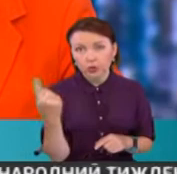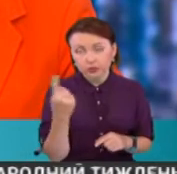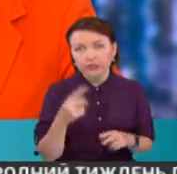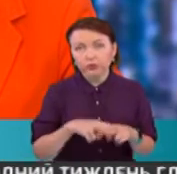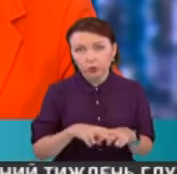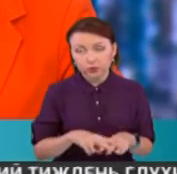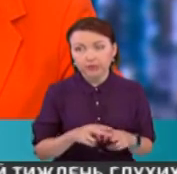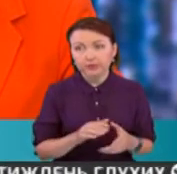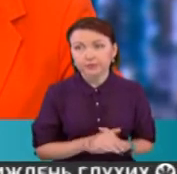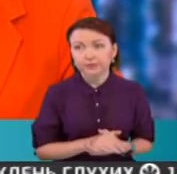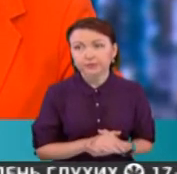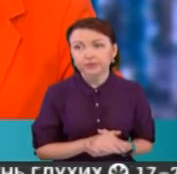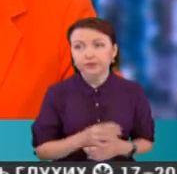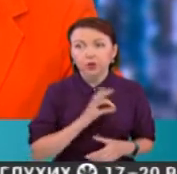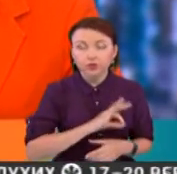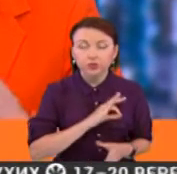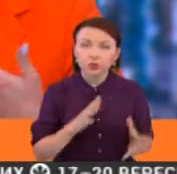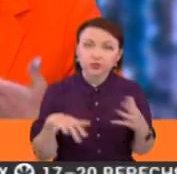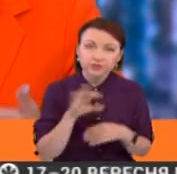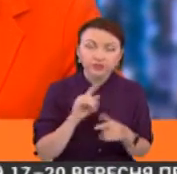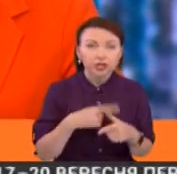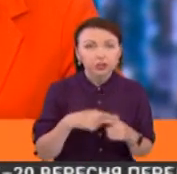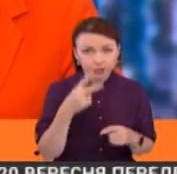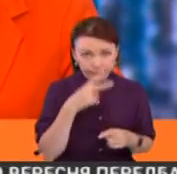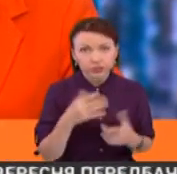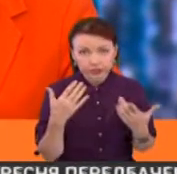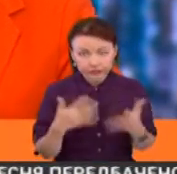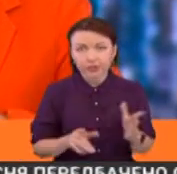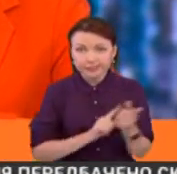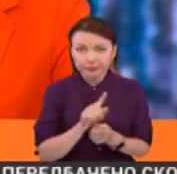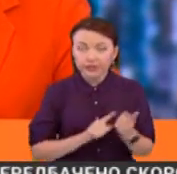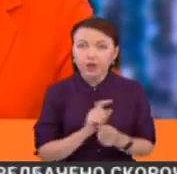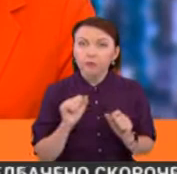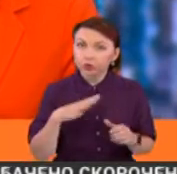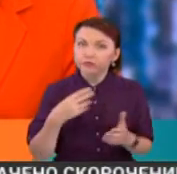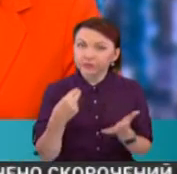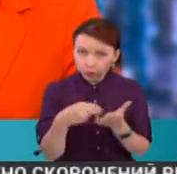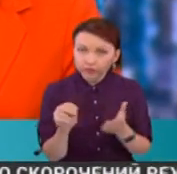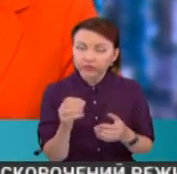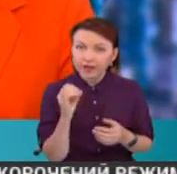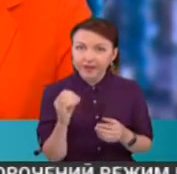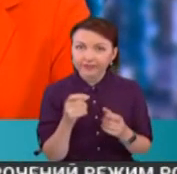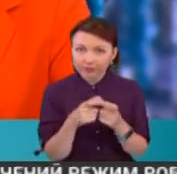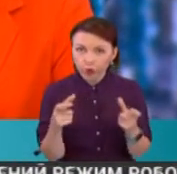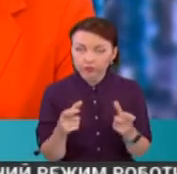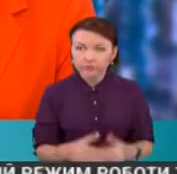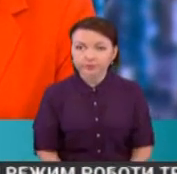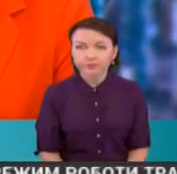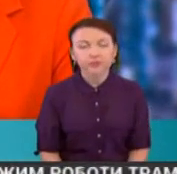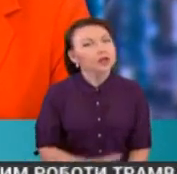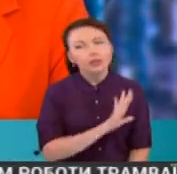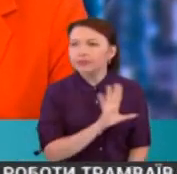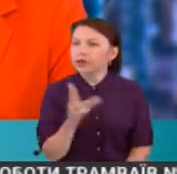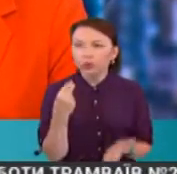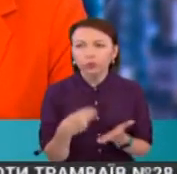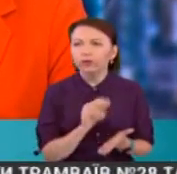столиці. Мабуть, ним користуються всі. Чи бачили ви вже зміни? І, зрештою, можливо, ви купували вже цей квиток? Не купував